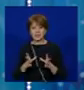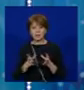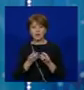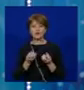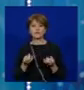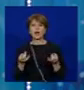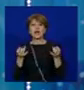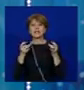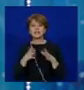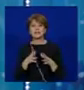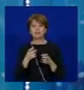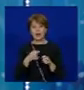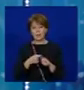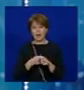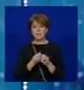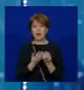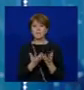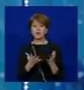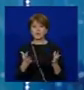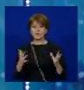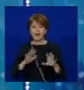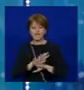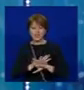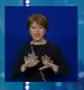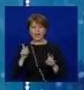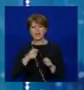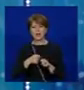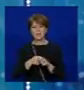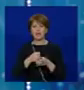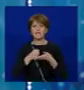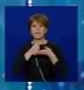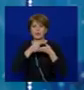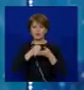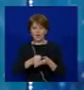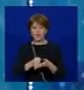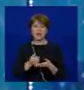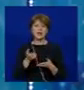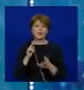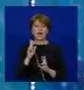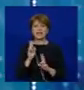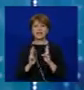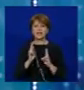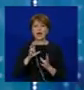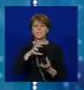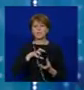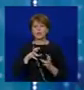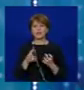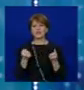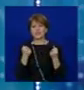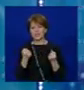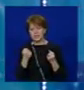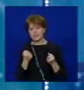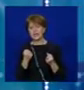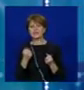на едно мнозинство, което веднага да направи бюджета и оттам да тръгне да решава политическата, здравната, икономическата и всички останали